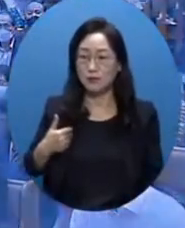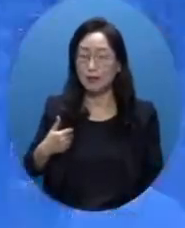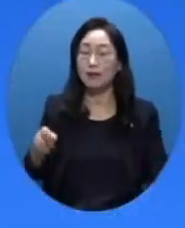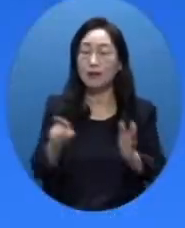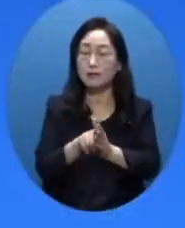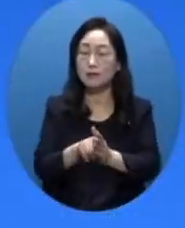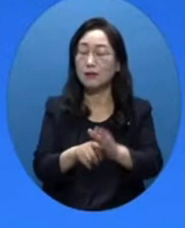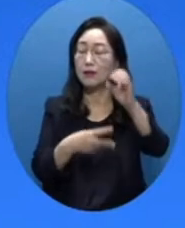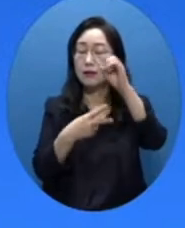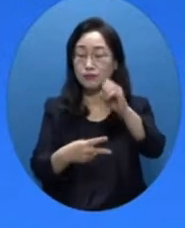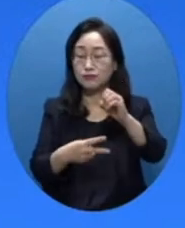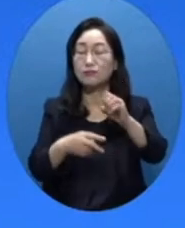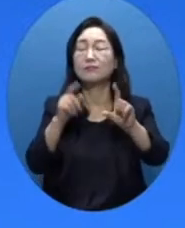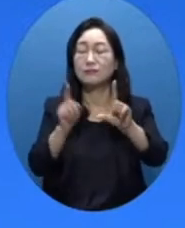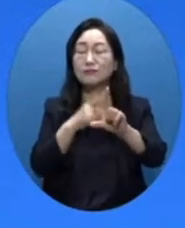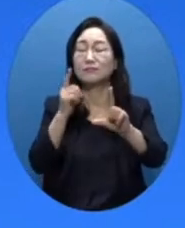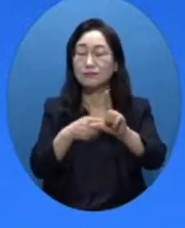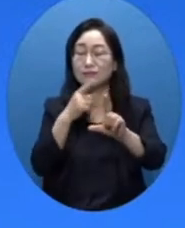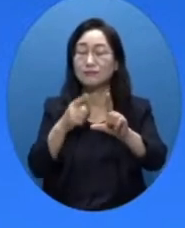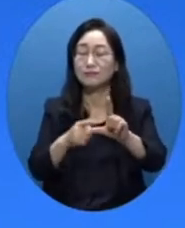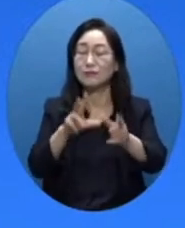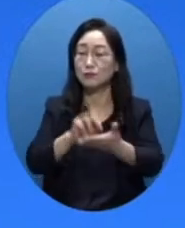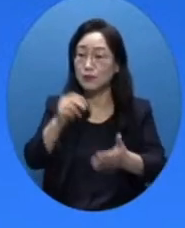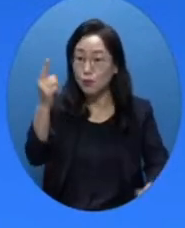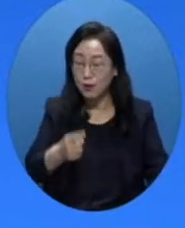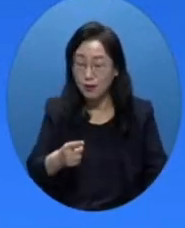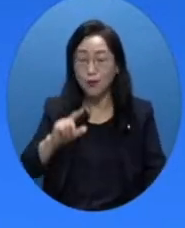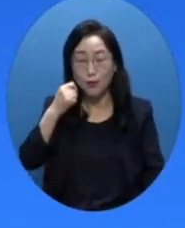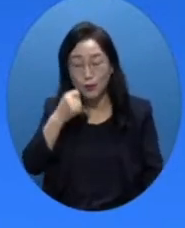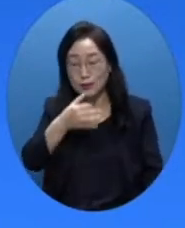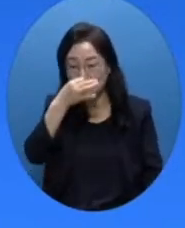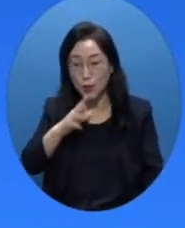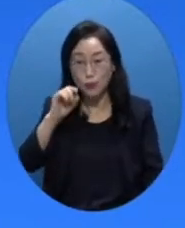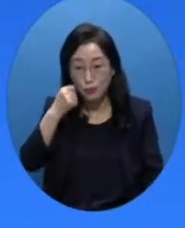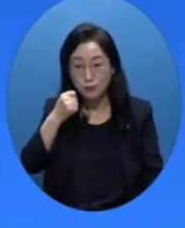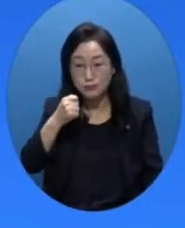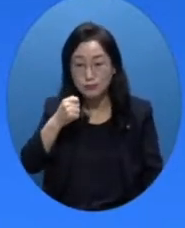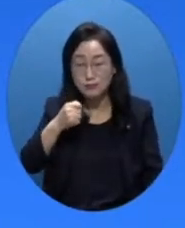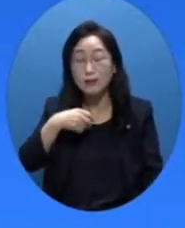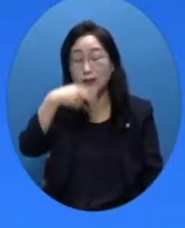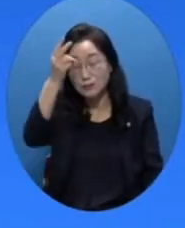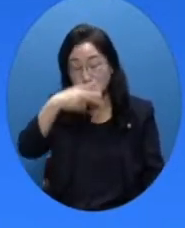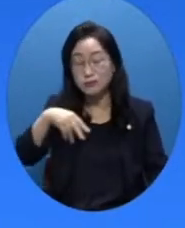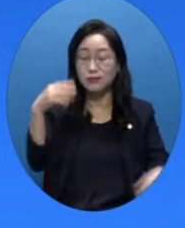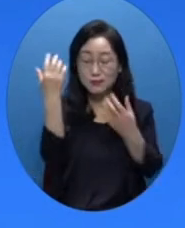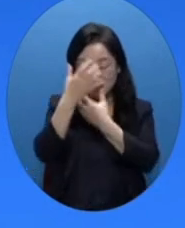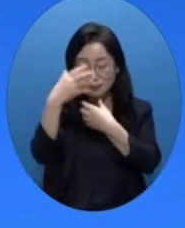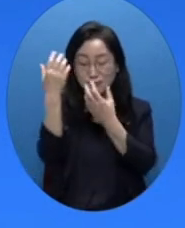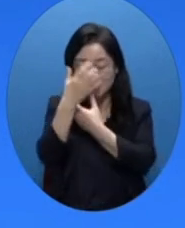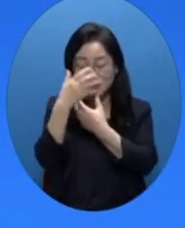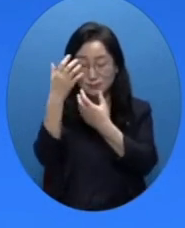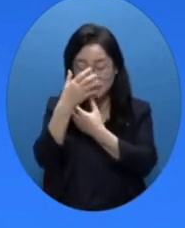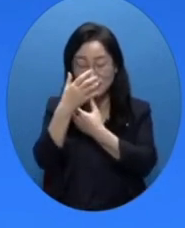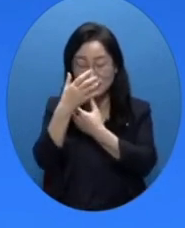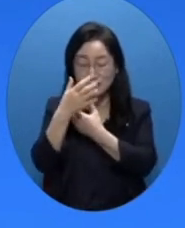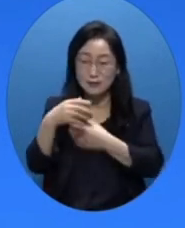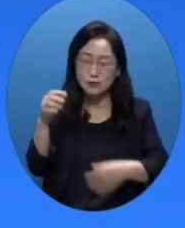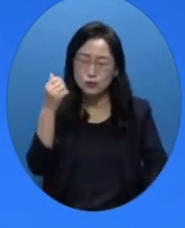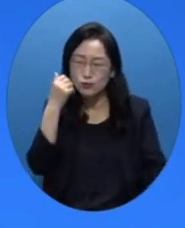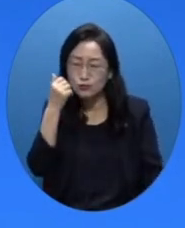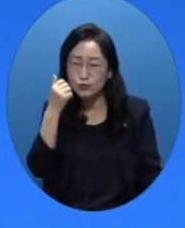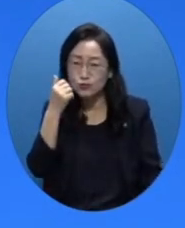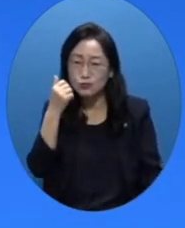없이 사는 사람들은 그런 문제가 어려움이 다가올 때, 힘들고 어려울 때 그냥 술에 취해 보기도 하고, 어떤